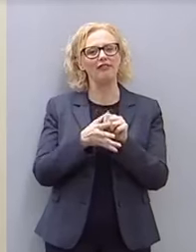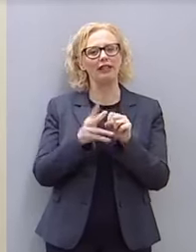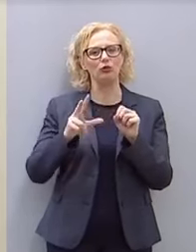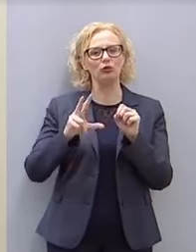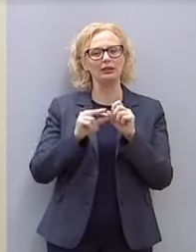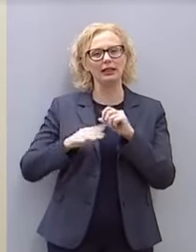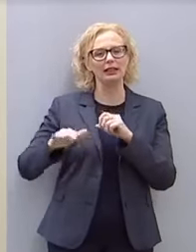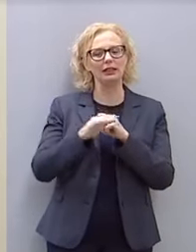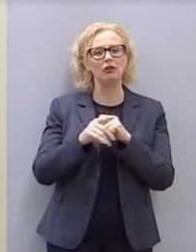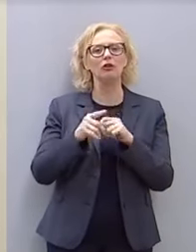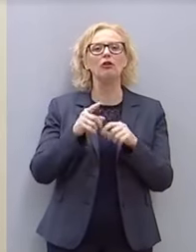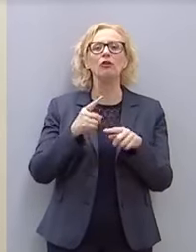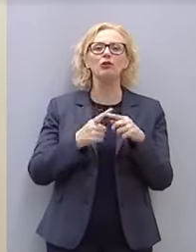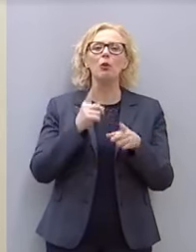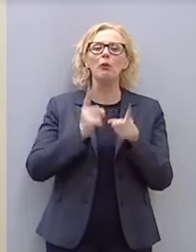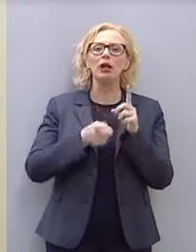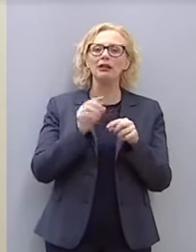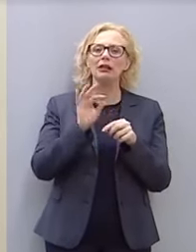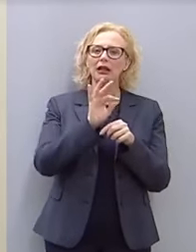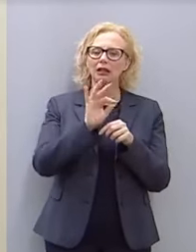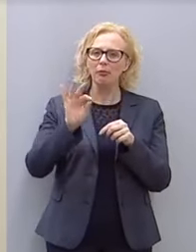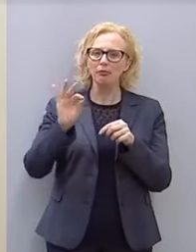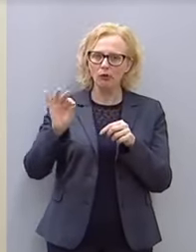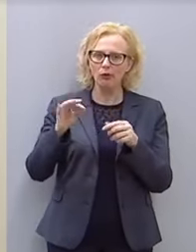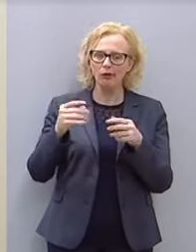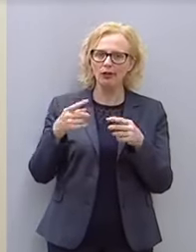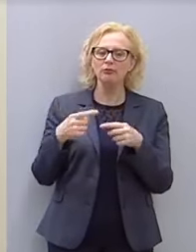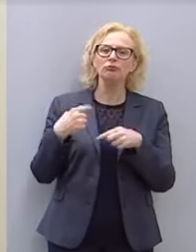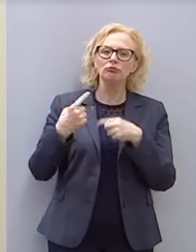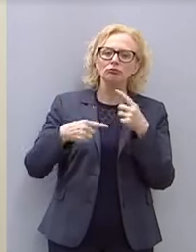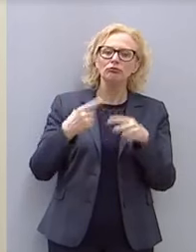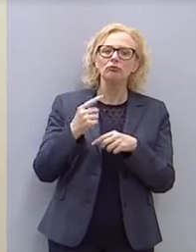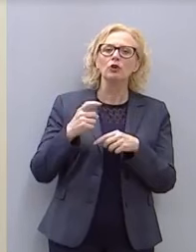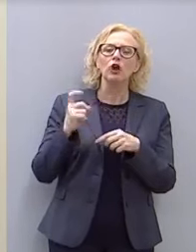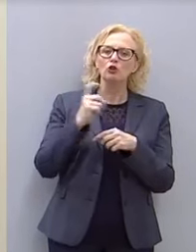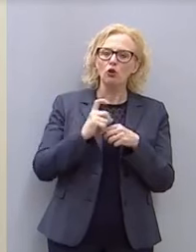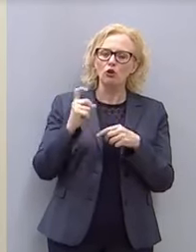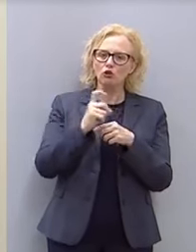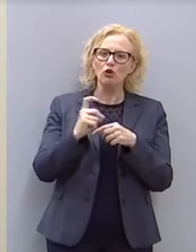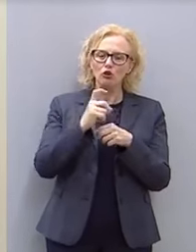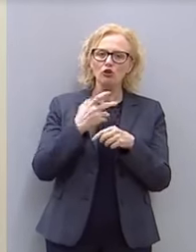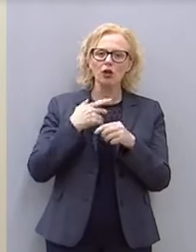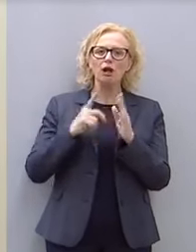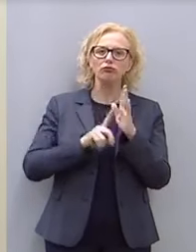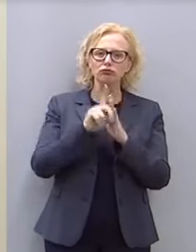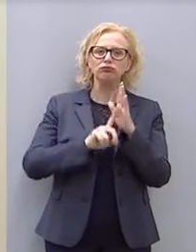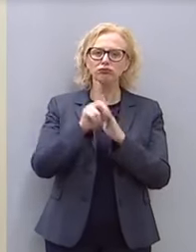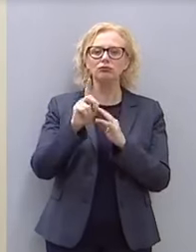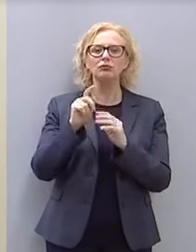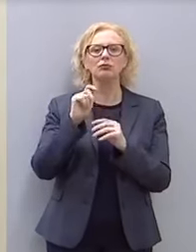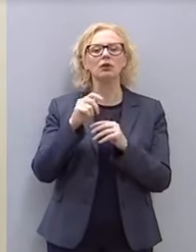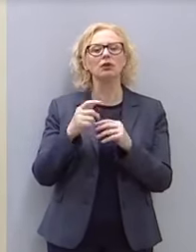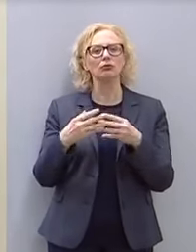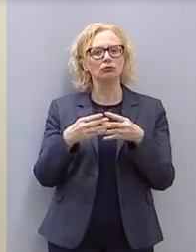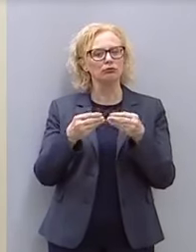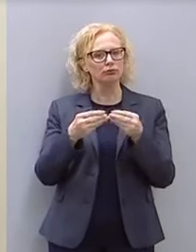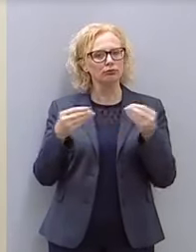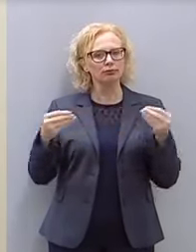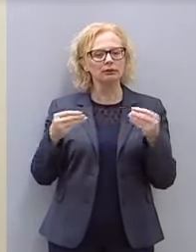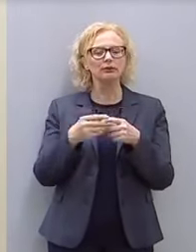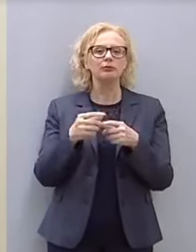trentino sulla politica degli e tamponi adottate che sta dando giorno dopo giorno risultati sempre maggiori questo